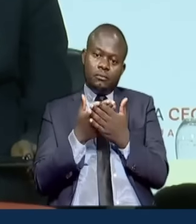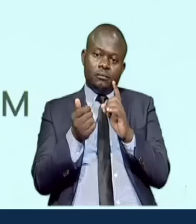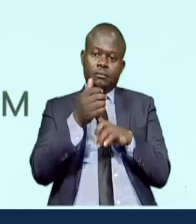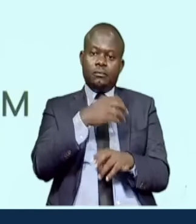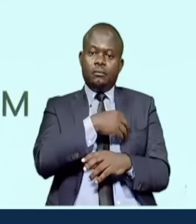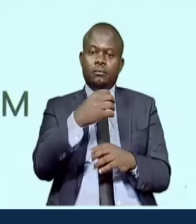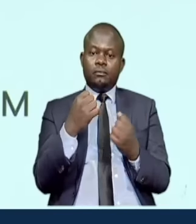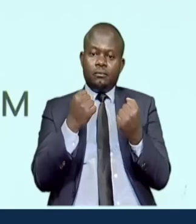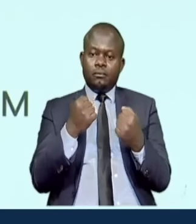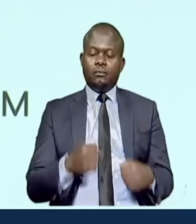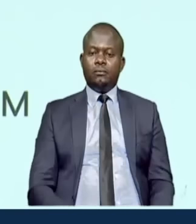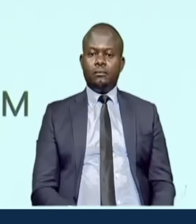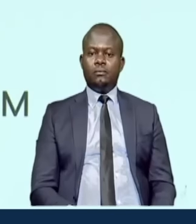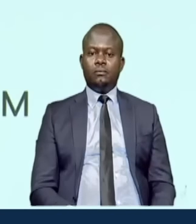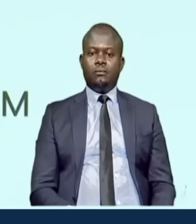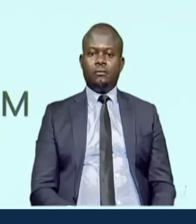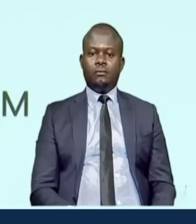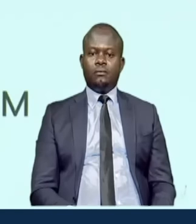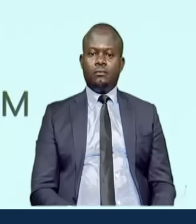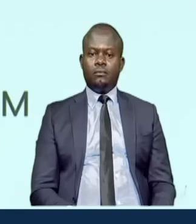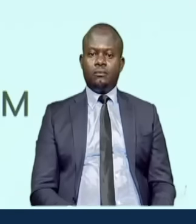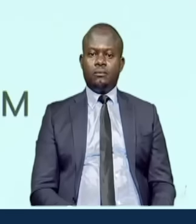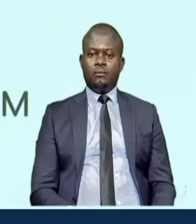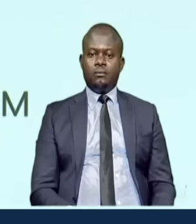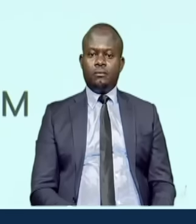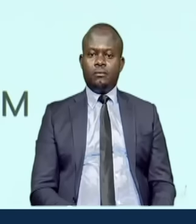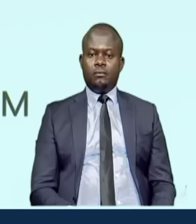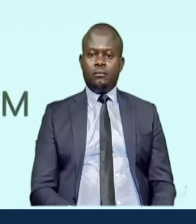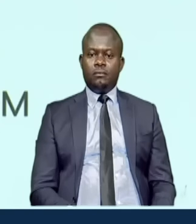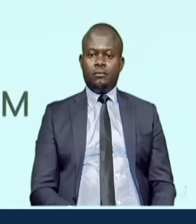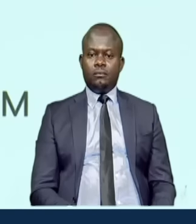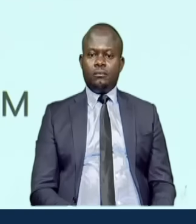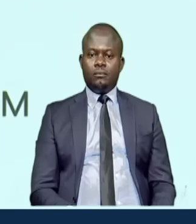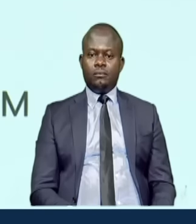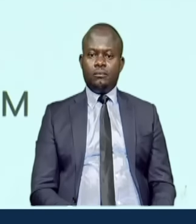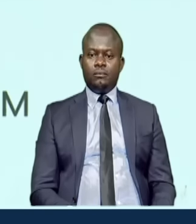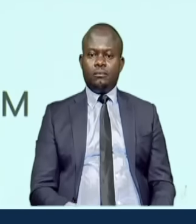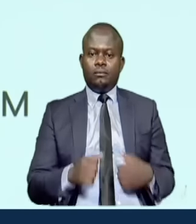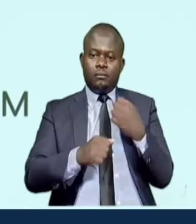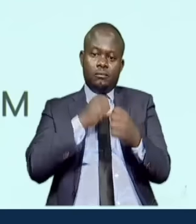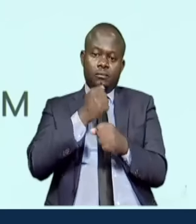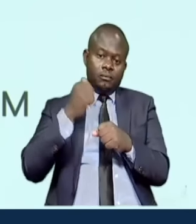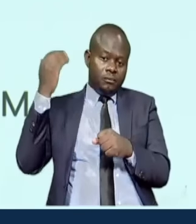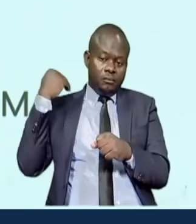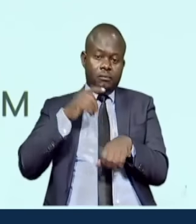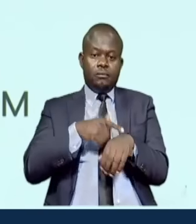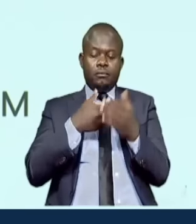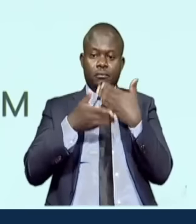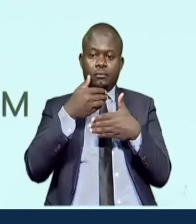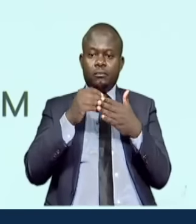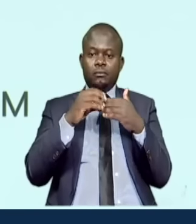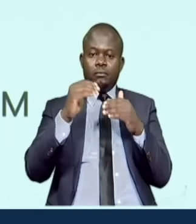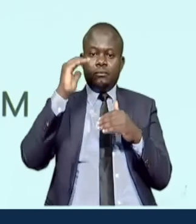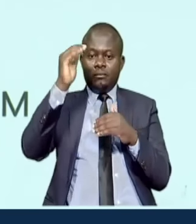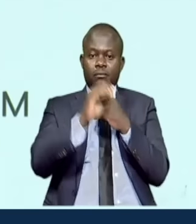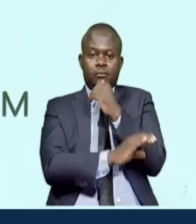buhamye. So when we were talking to a few years ago when I started working, Imyaka yashize ubwo twaganiraga n'ubuyobozi bukuru bw'iki